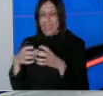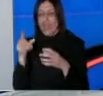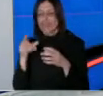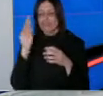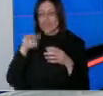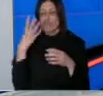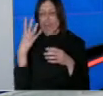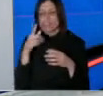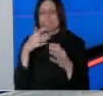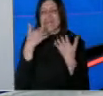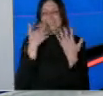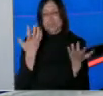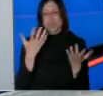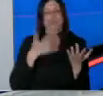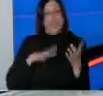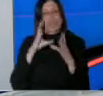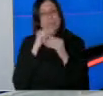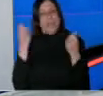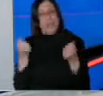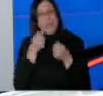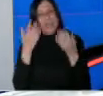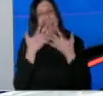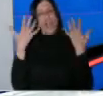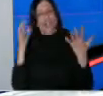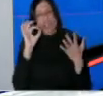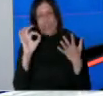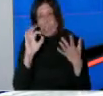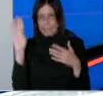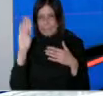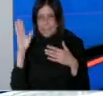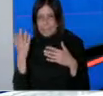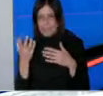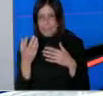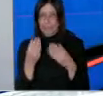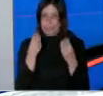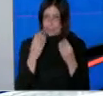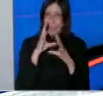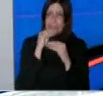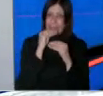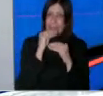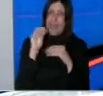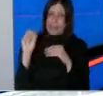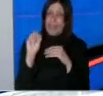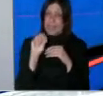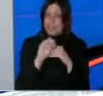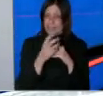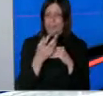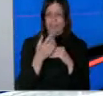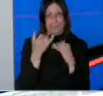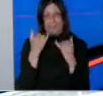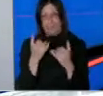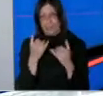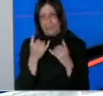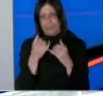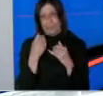הסיפור. אבל רגע, אני רוצה לדבר על הקמפיינר הגדול שלך. בוא תראו רגע. בנימין נתניהו? כן, כן. אז רגע, דיברנו נננה וזה, כן. בוא נראה... אני